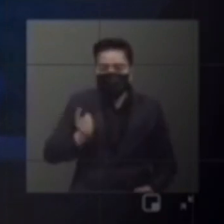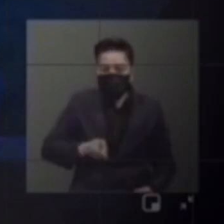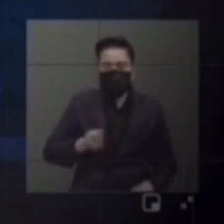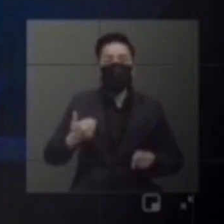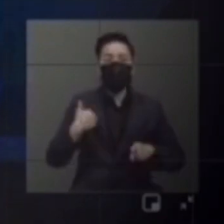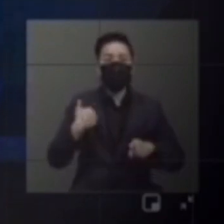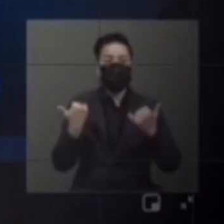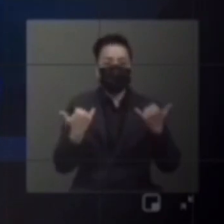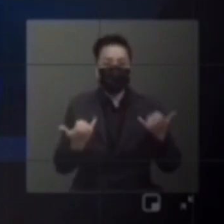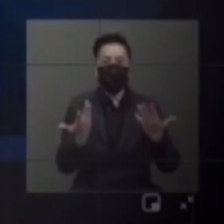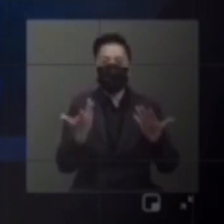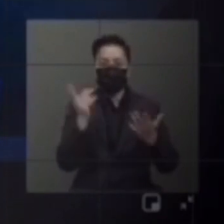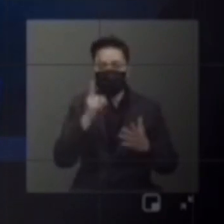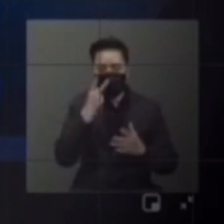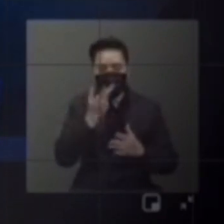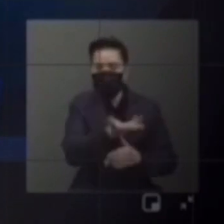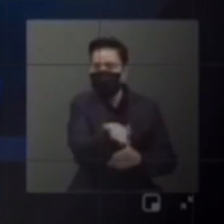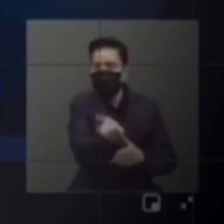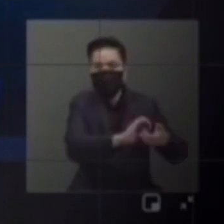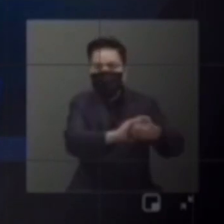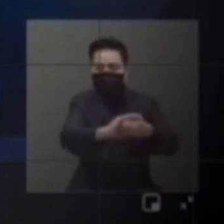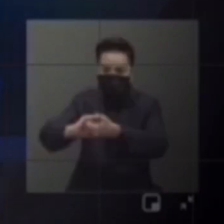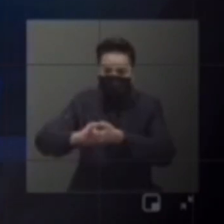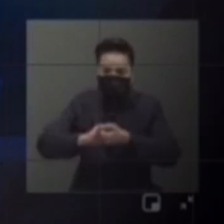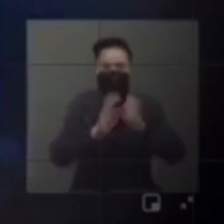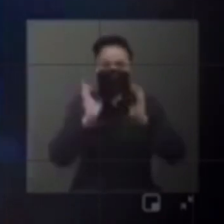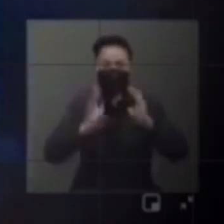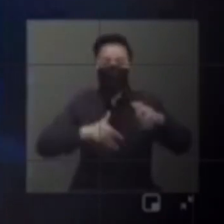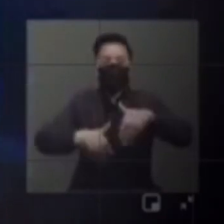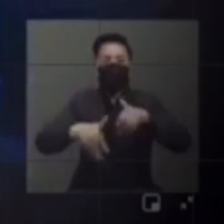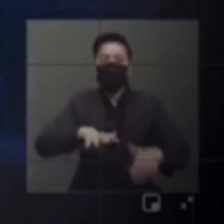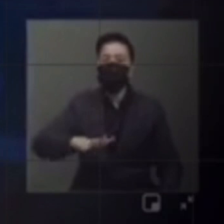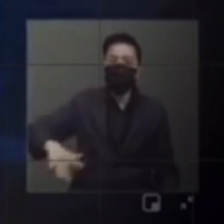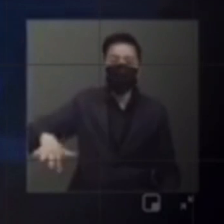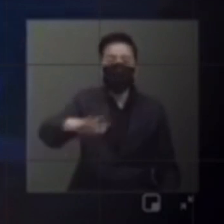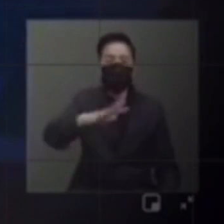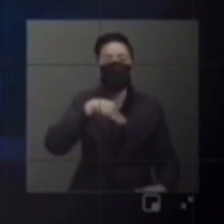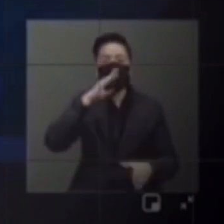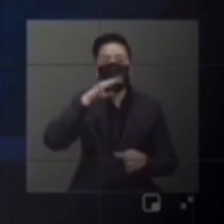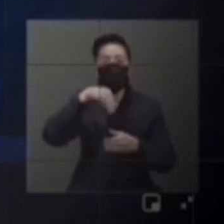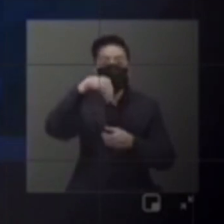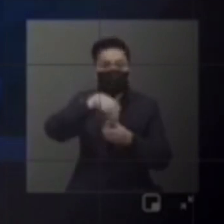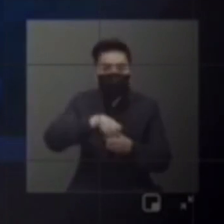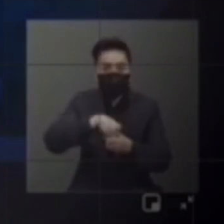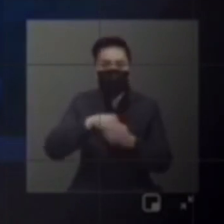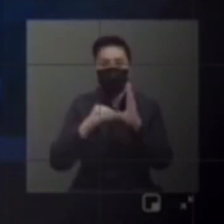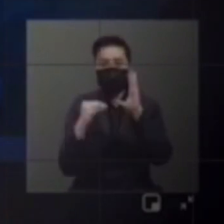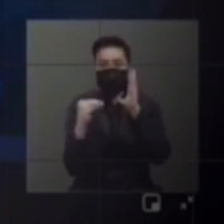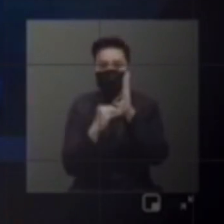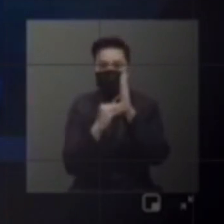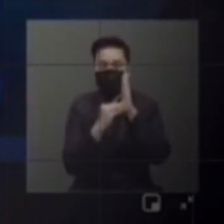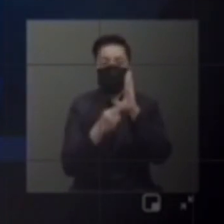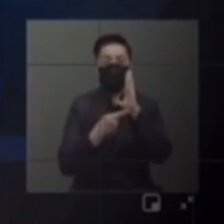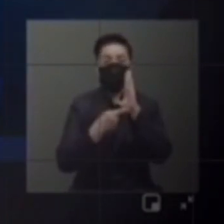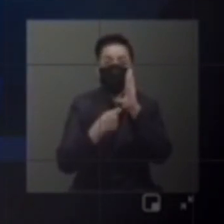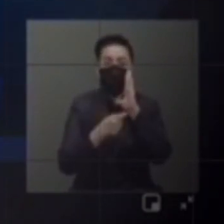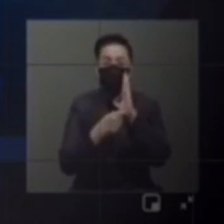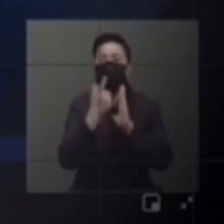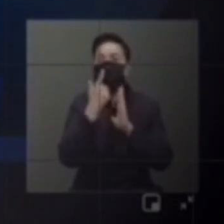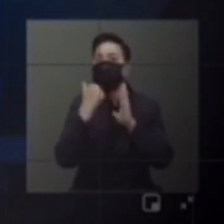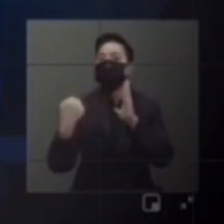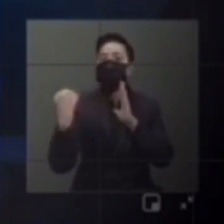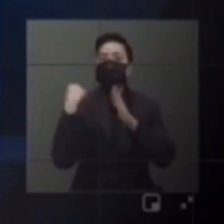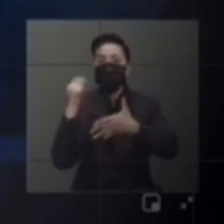คะก็ยังคงต้องขอความร่วมมือให้พี่น้องประชาชนที่อยู่ในพื้นที่กทม.ปริมณฑลในพื้นที่สีแดง